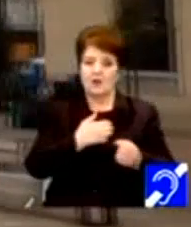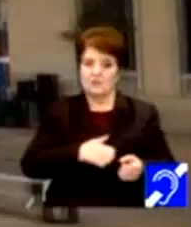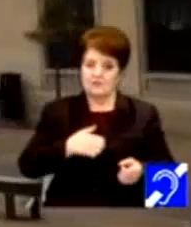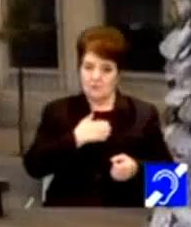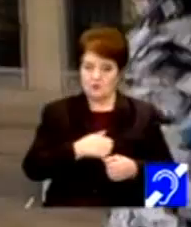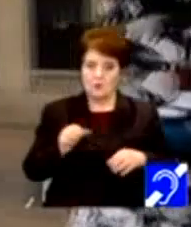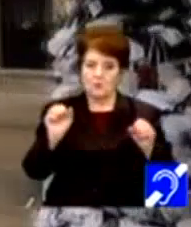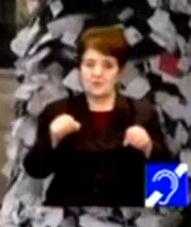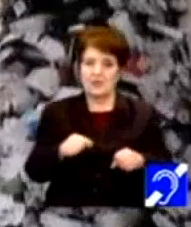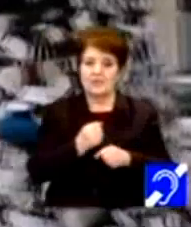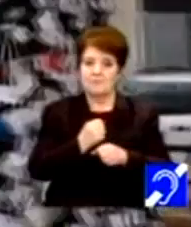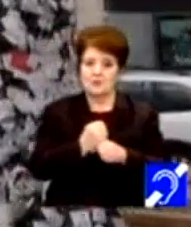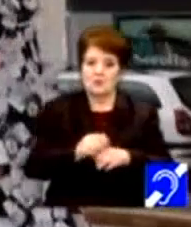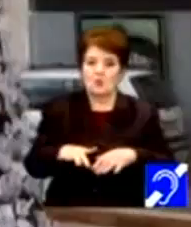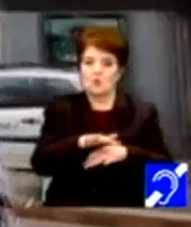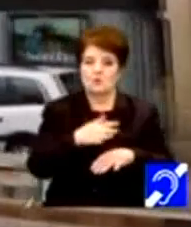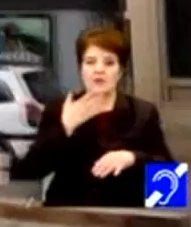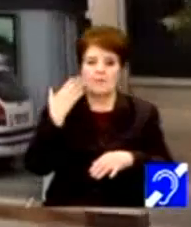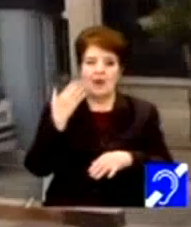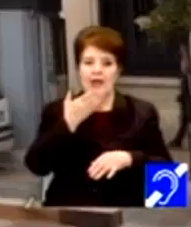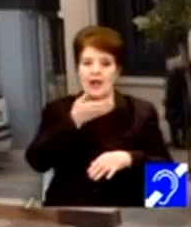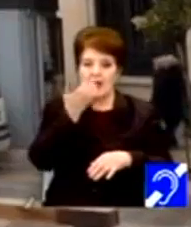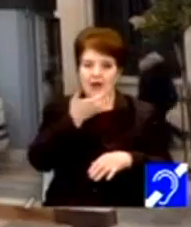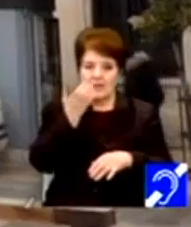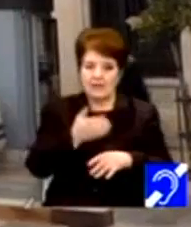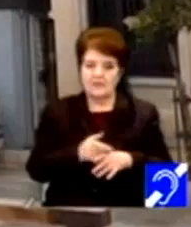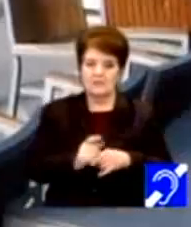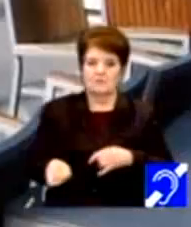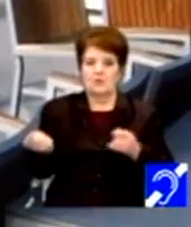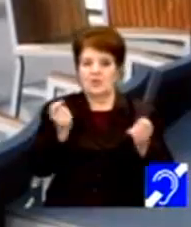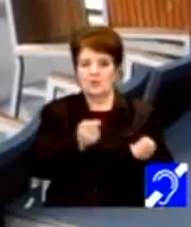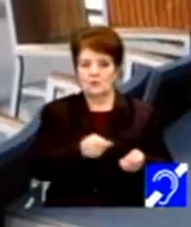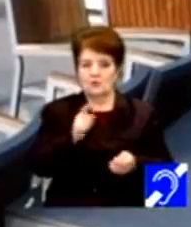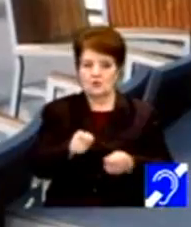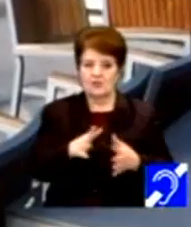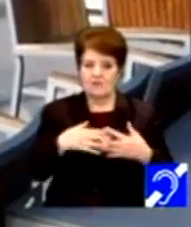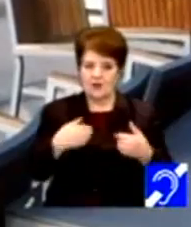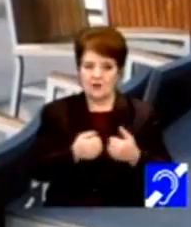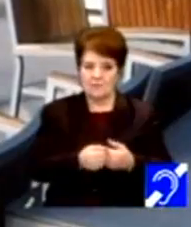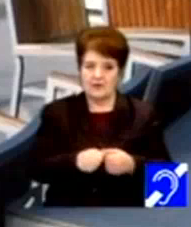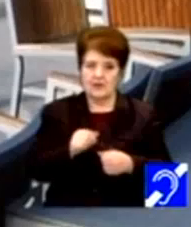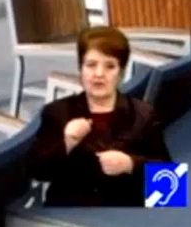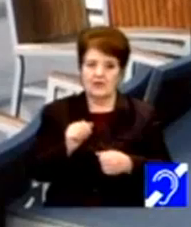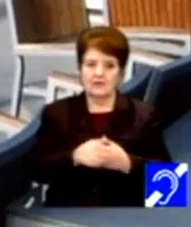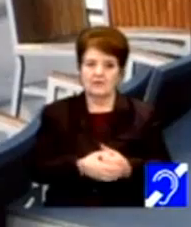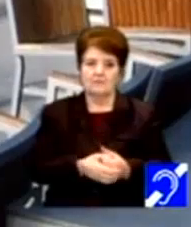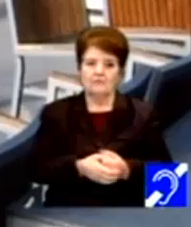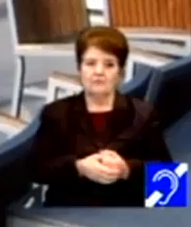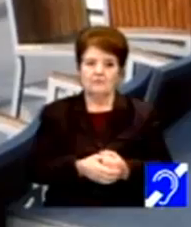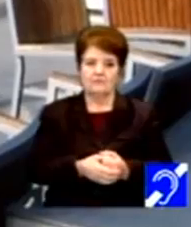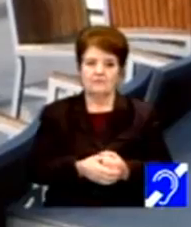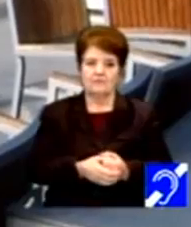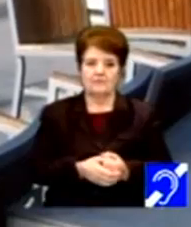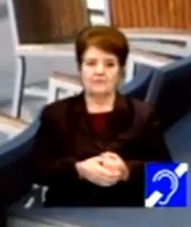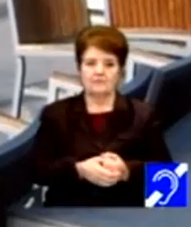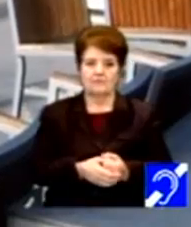cu posibilitatea de a munci într-o zonă mai caldă, unde își pot aduce și familia. Porque las empresas necesitan captar las mejores